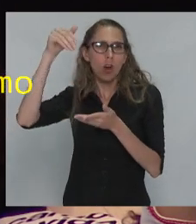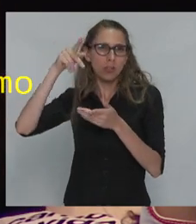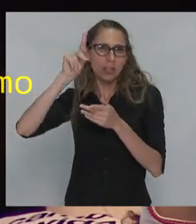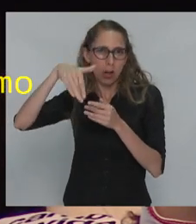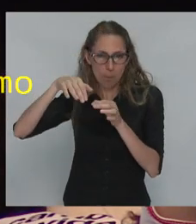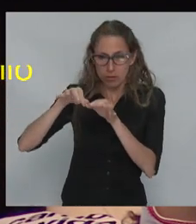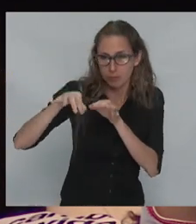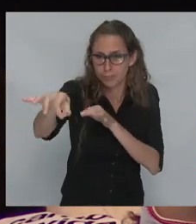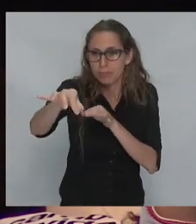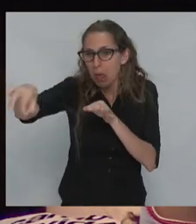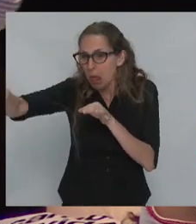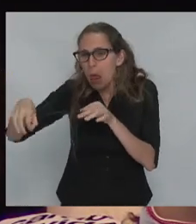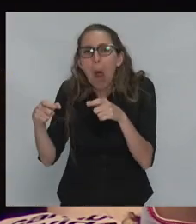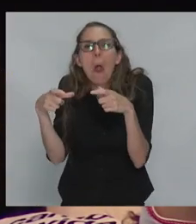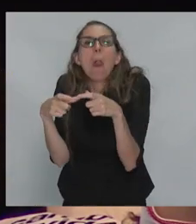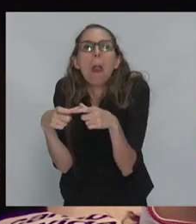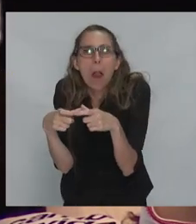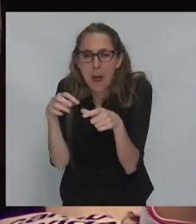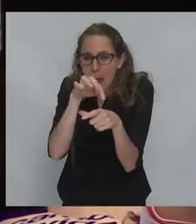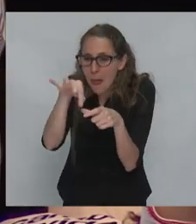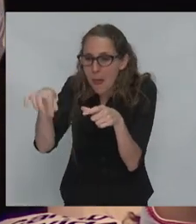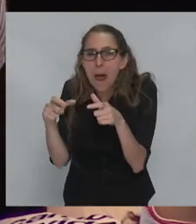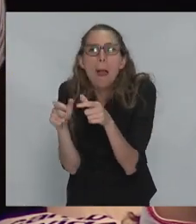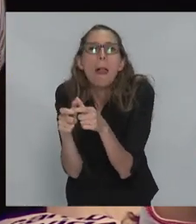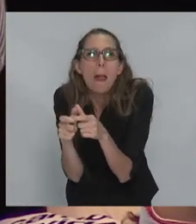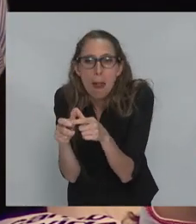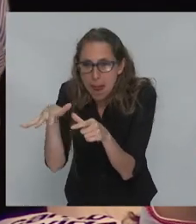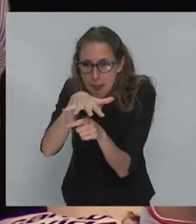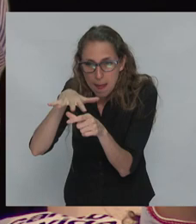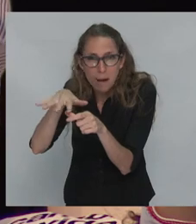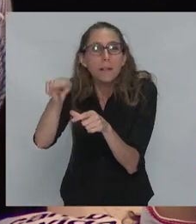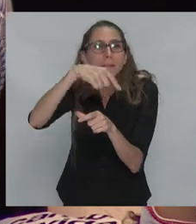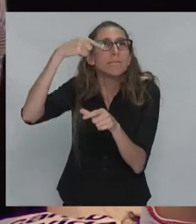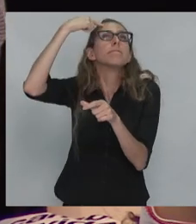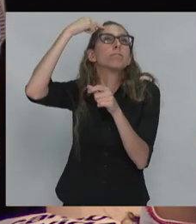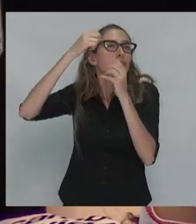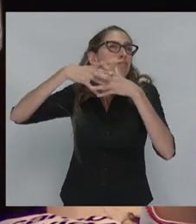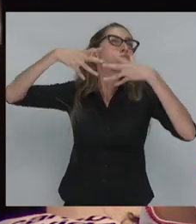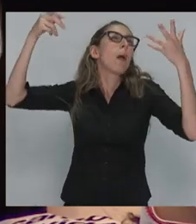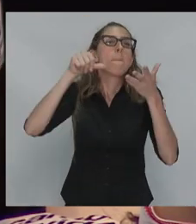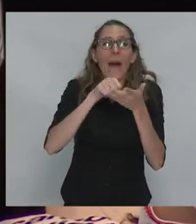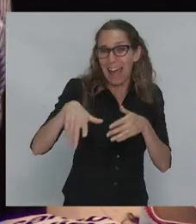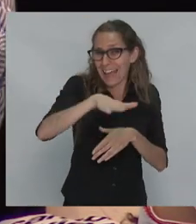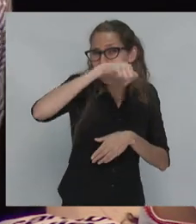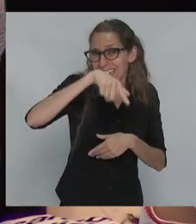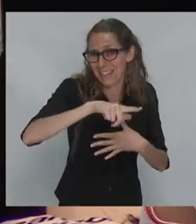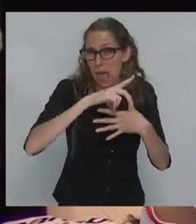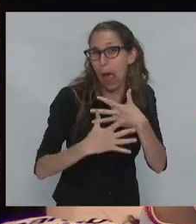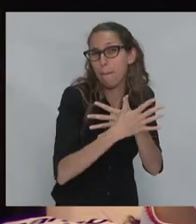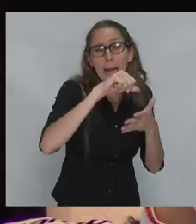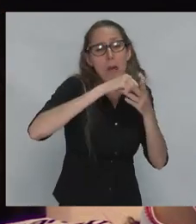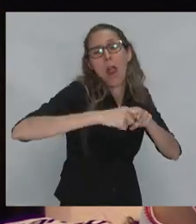C'est minuscule quand vous pensez aux dimensions de vos beaux pays en Amérique latine. Eh bien, dans ce rectangle